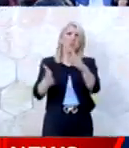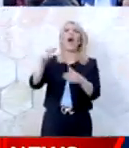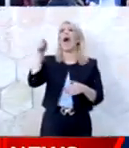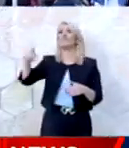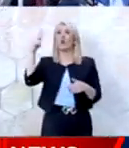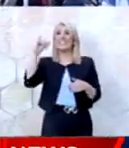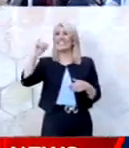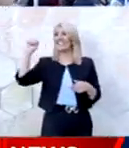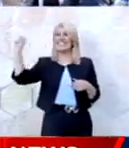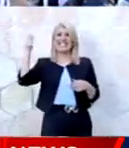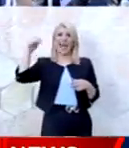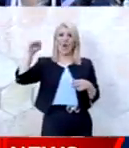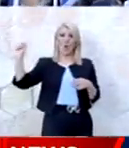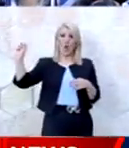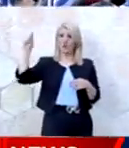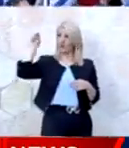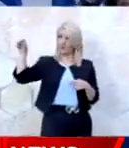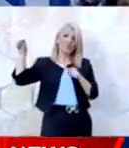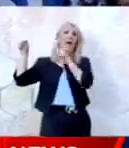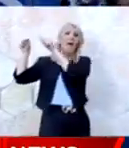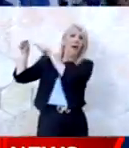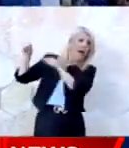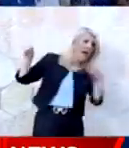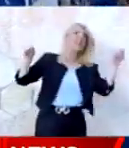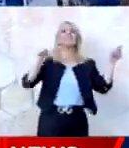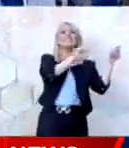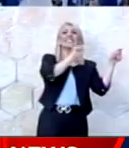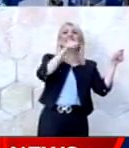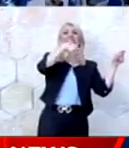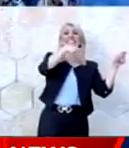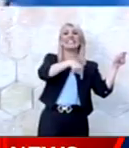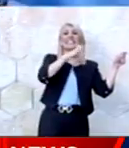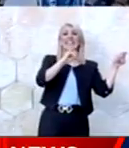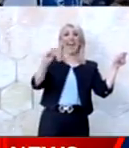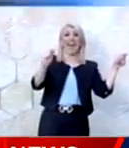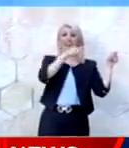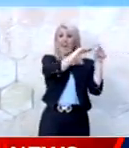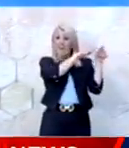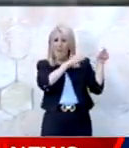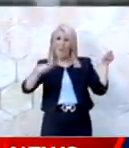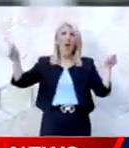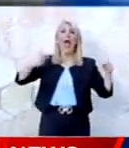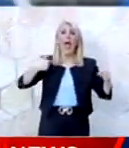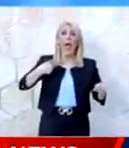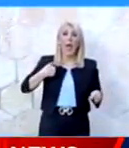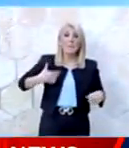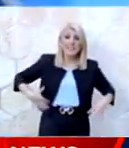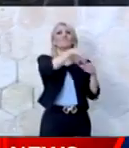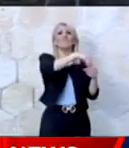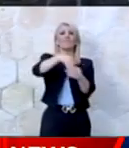τον σχεδιάσαμε, εμείς τον χρηματοδοτήσαμε, εμείς τον αρχίσαμε και εμείς θα τον τελειώσουμε.